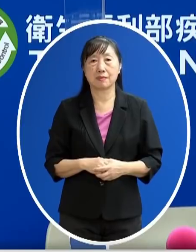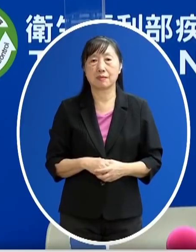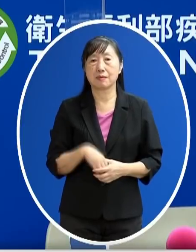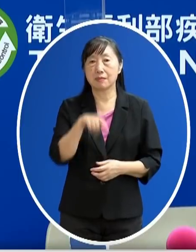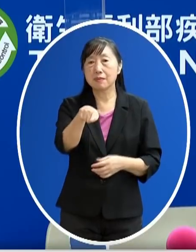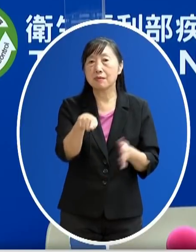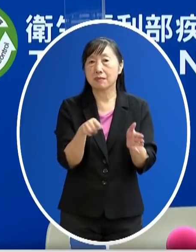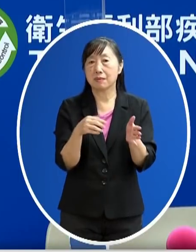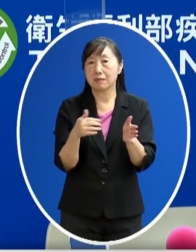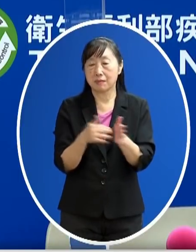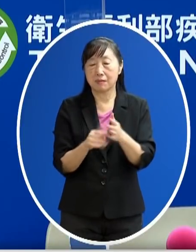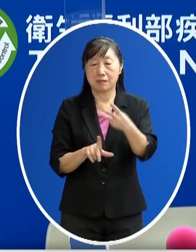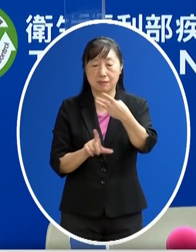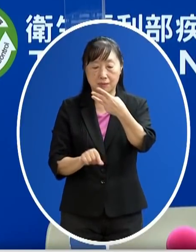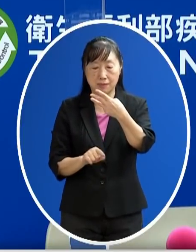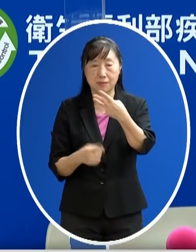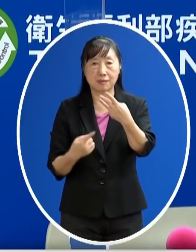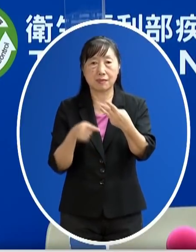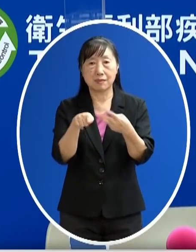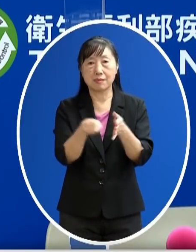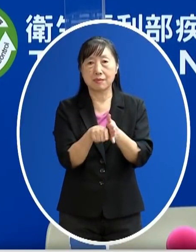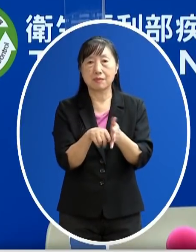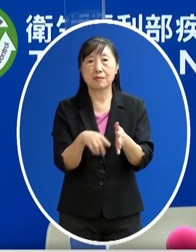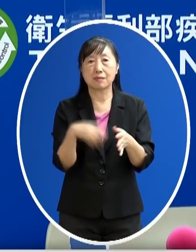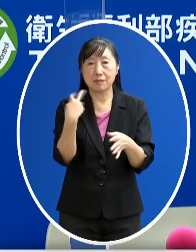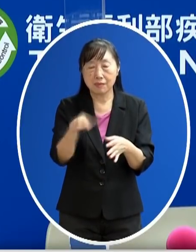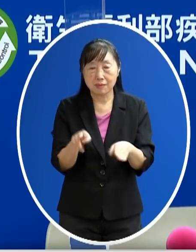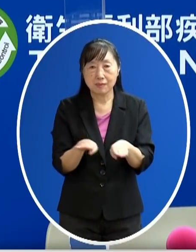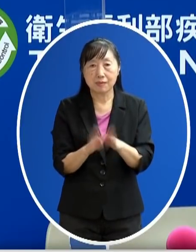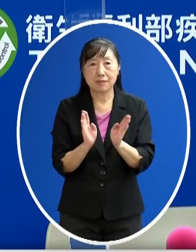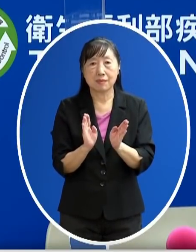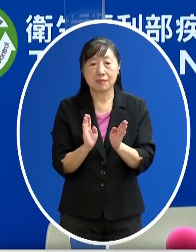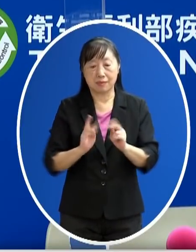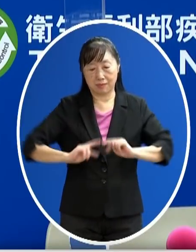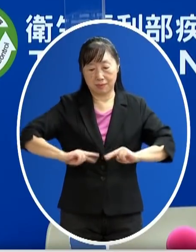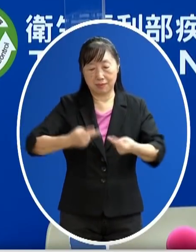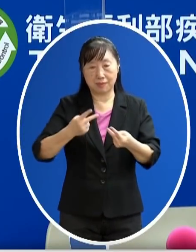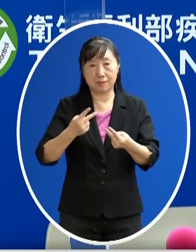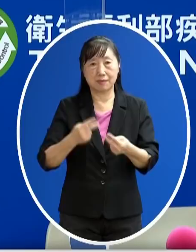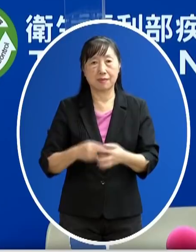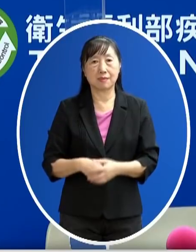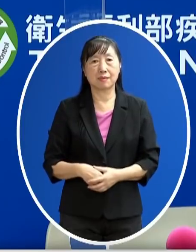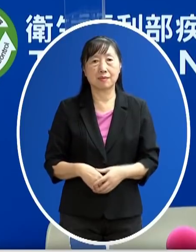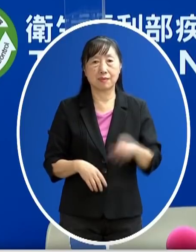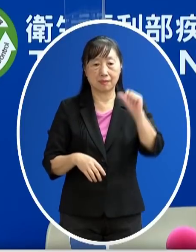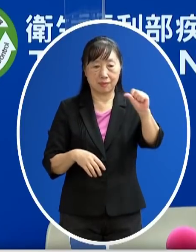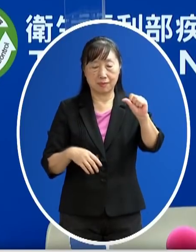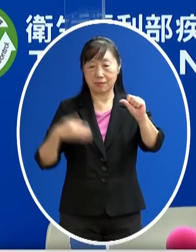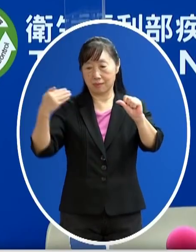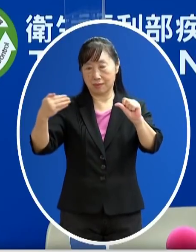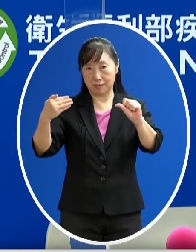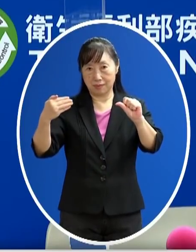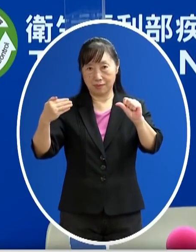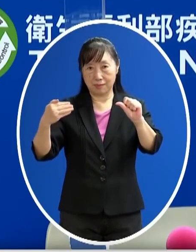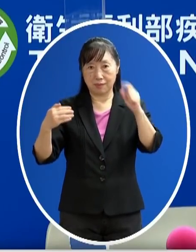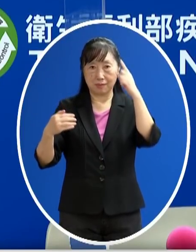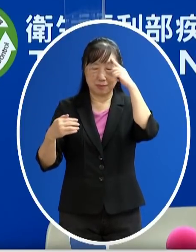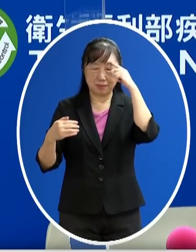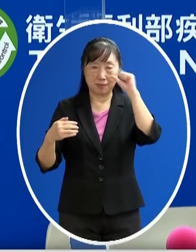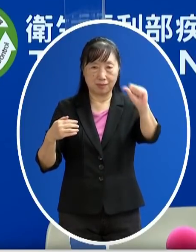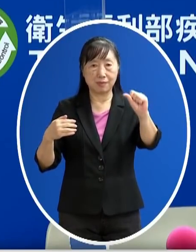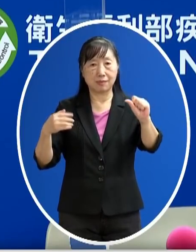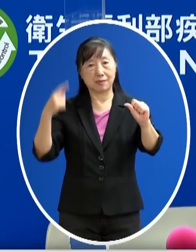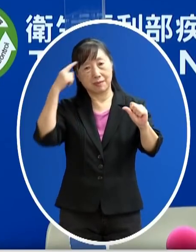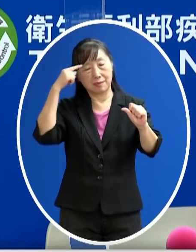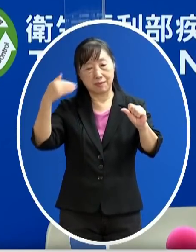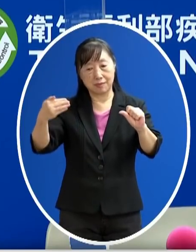候到3月的时候再开始把它改成等于是5+9，然后这个时候我们